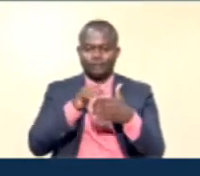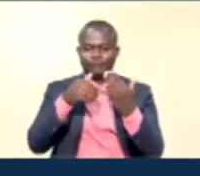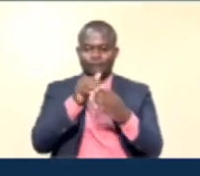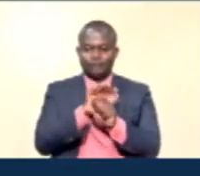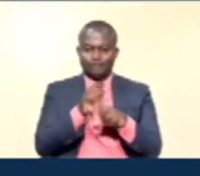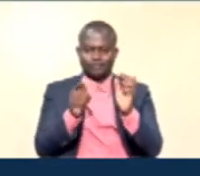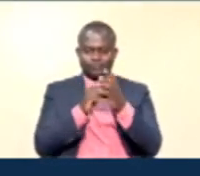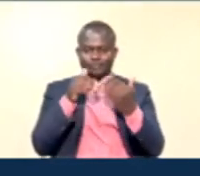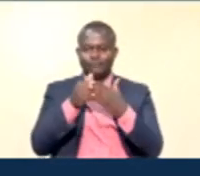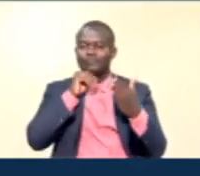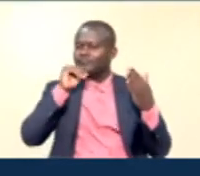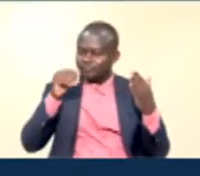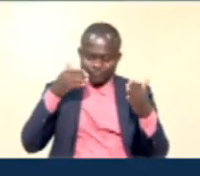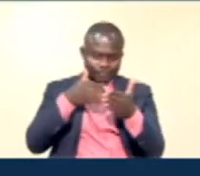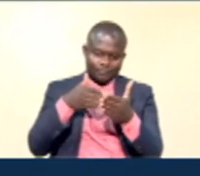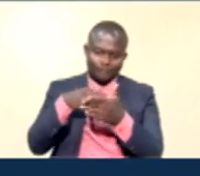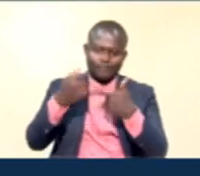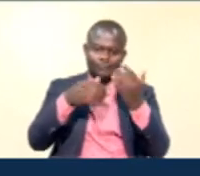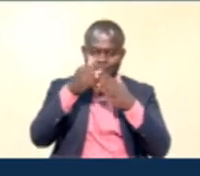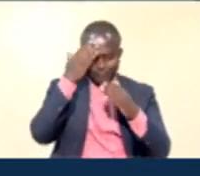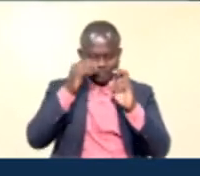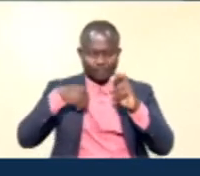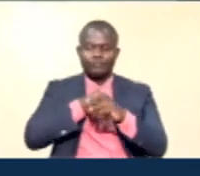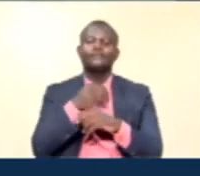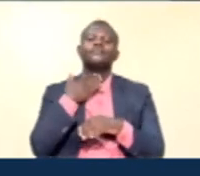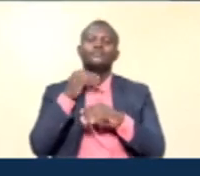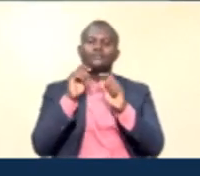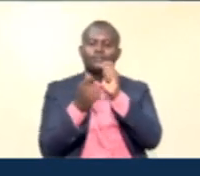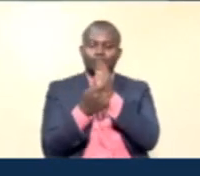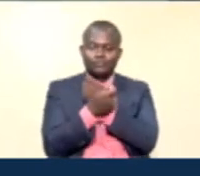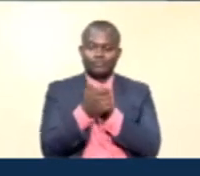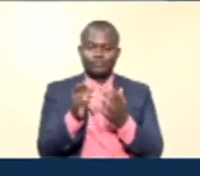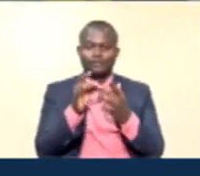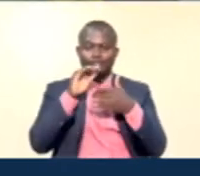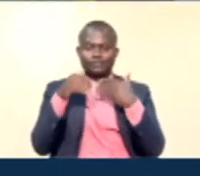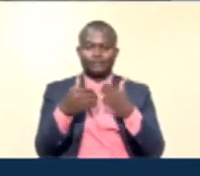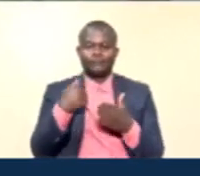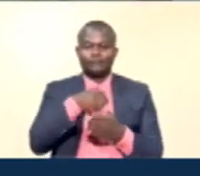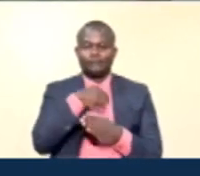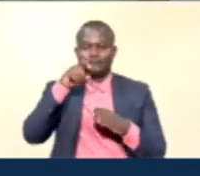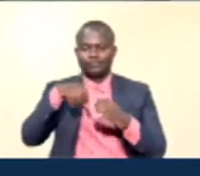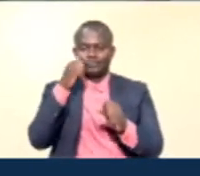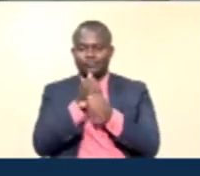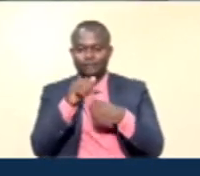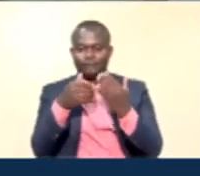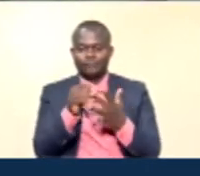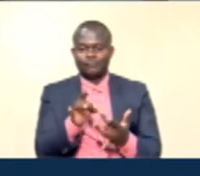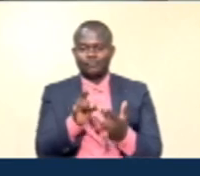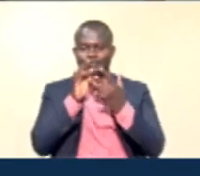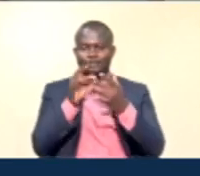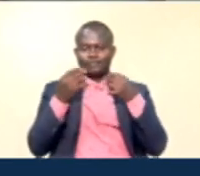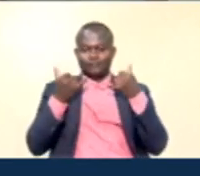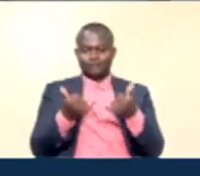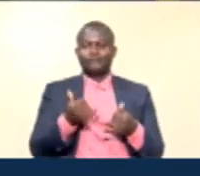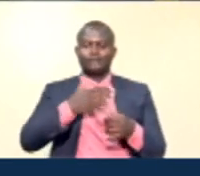benshi ariko ntibyigeze bimubuza gukomeza ngo kuko we yifuzaga kuzaba umuntu udasanzwe bityo nawe yagombaga gukora ibidasanzwe ubu